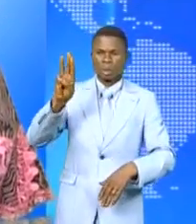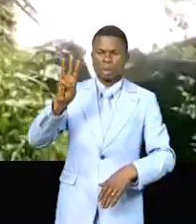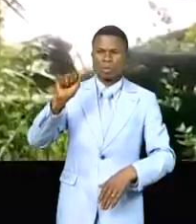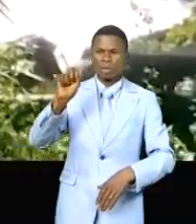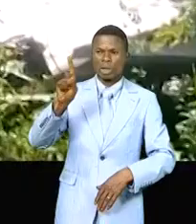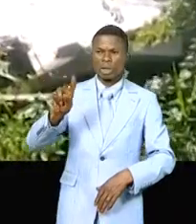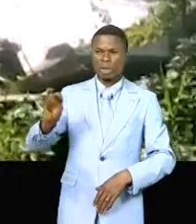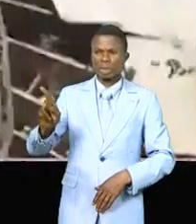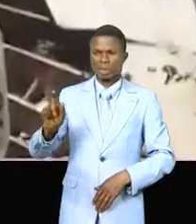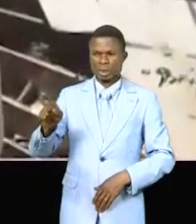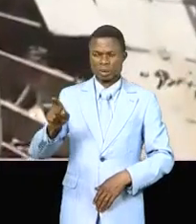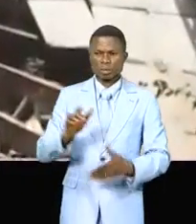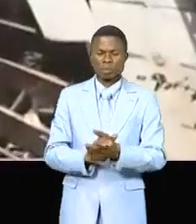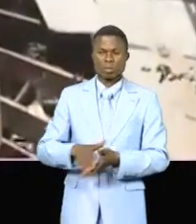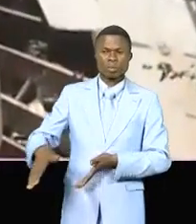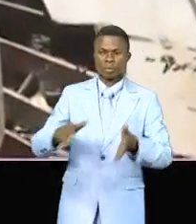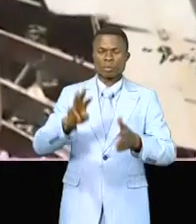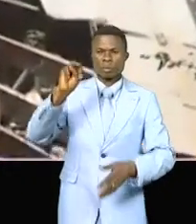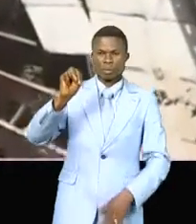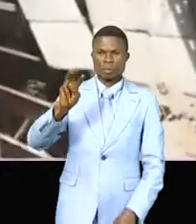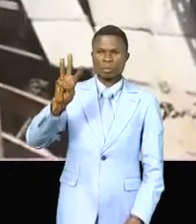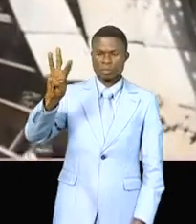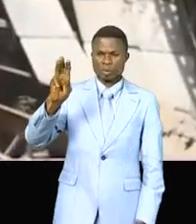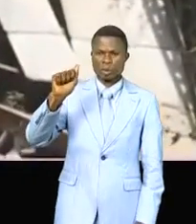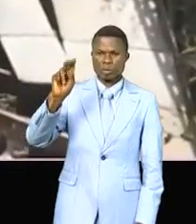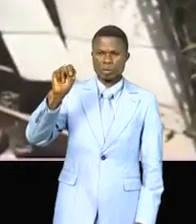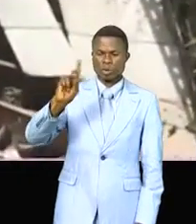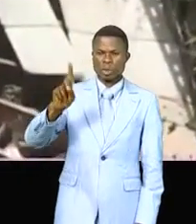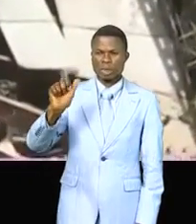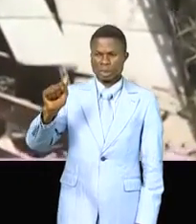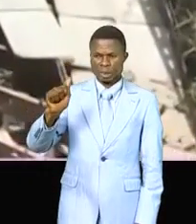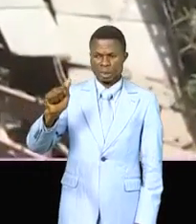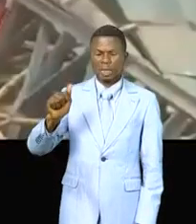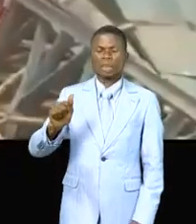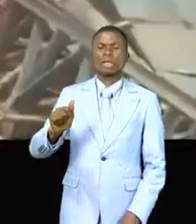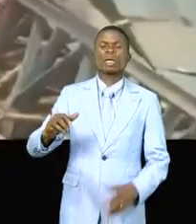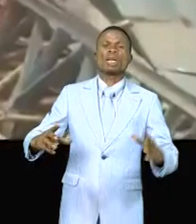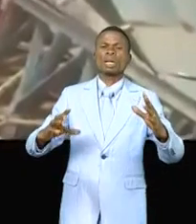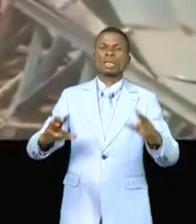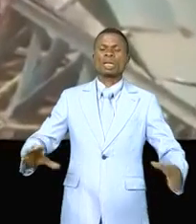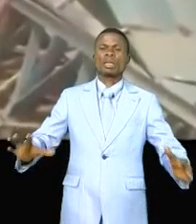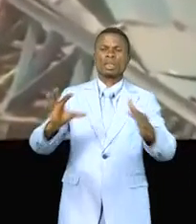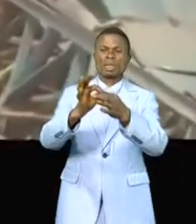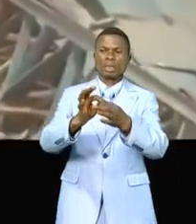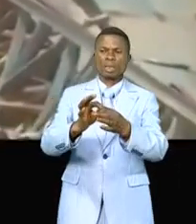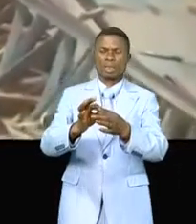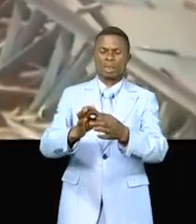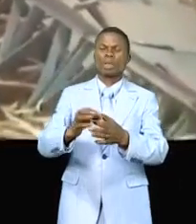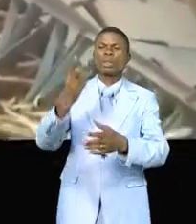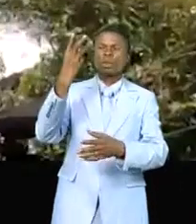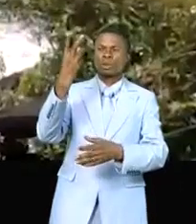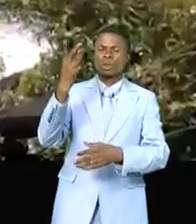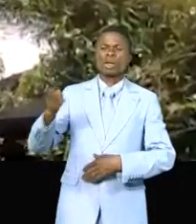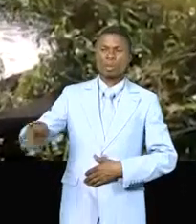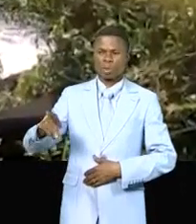Regardez. Principal Mwanza-Ngoma qui lie les provinces du Kasaï central et oriental s'est effondré dans les eaux sur la